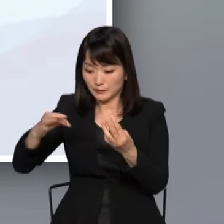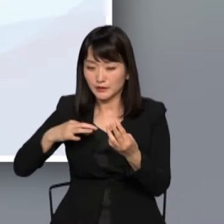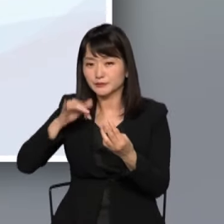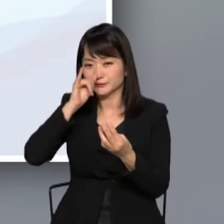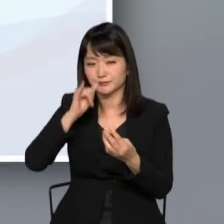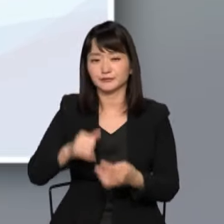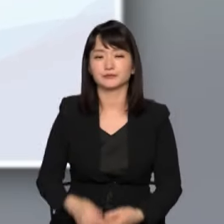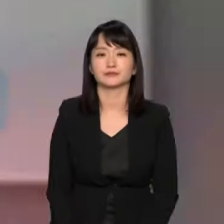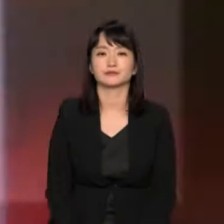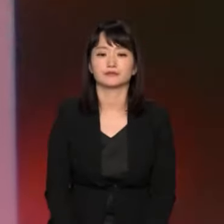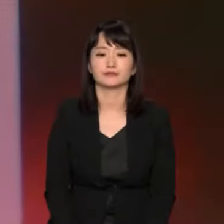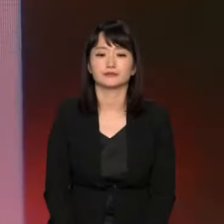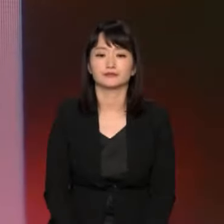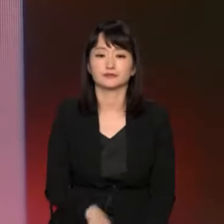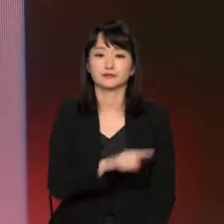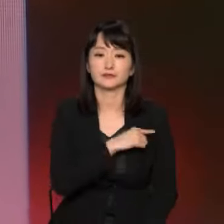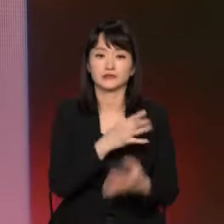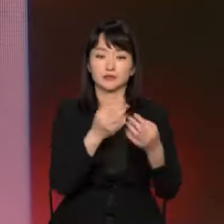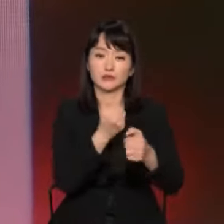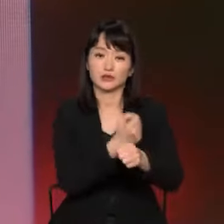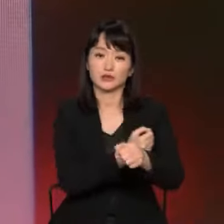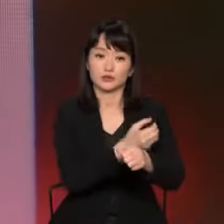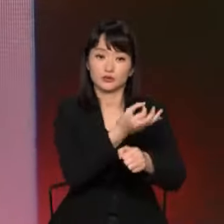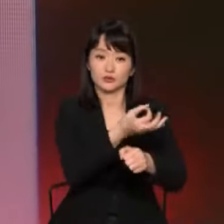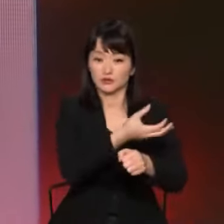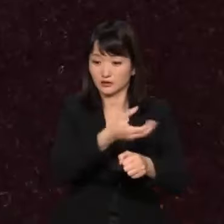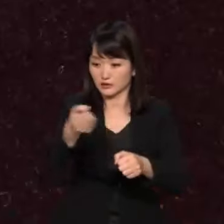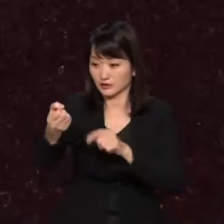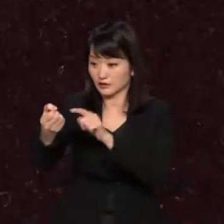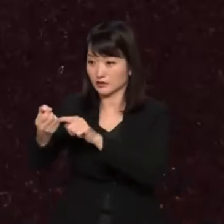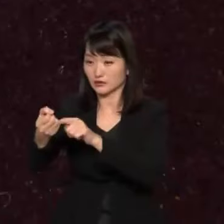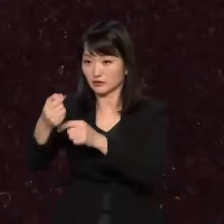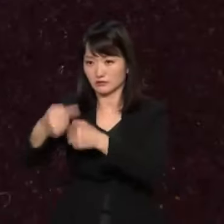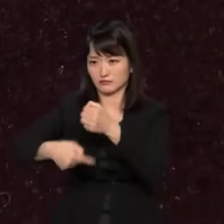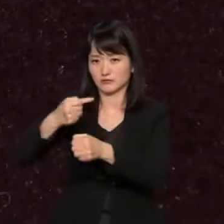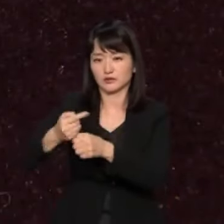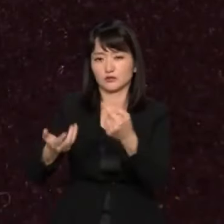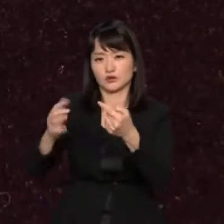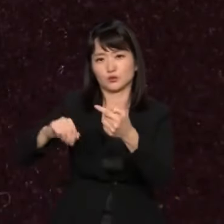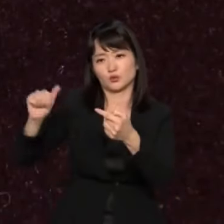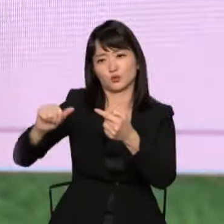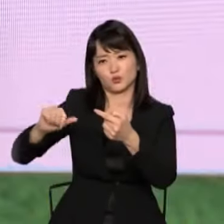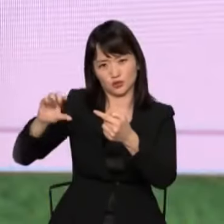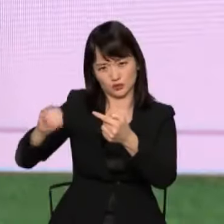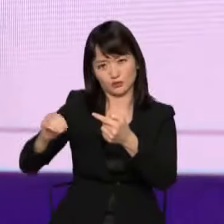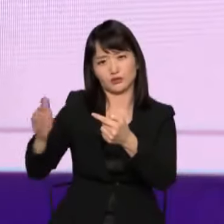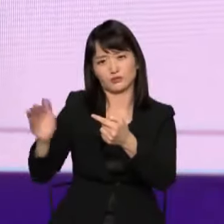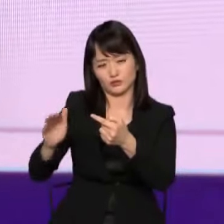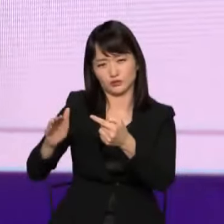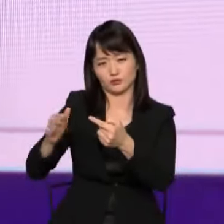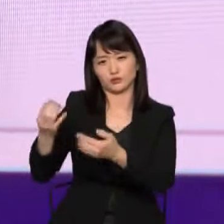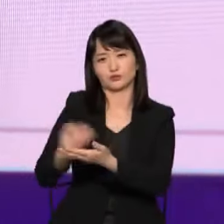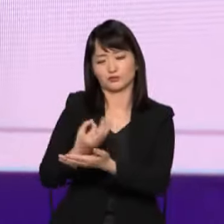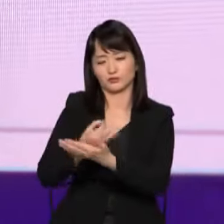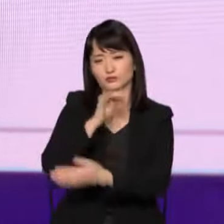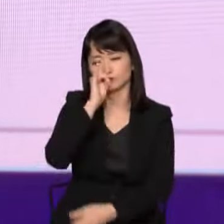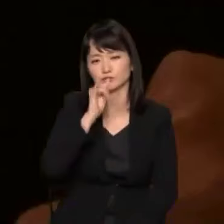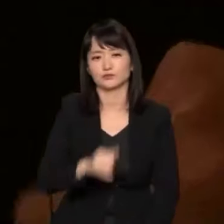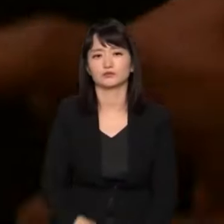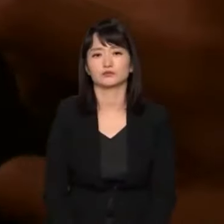있는 겁니다 가장 많은 수수료를 받아간 사람은 한해에 1억 5천만 원 수준의 수입을 올린 걸로